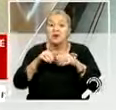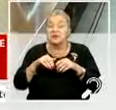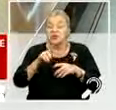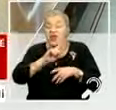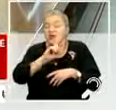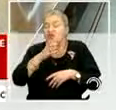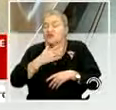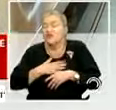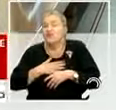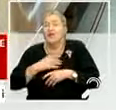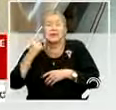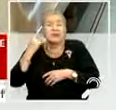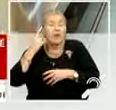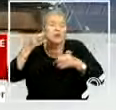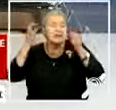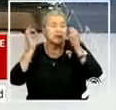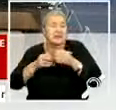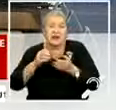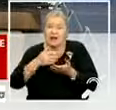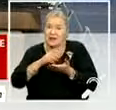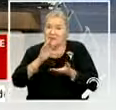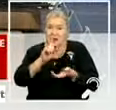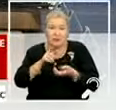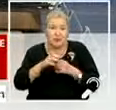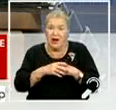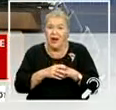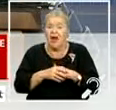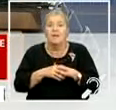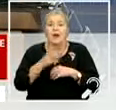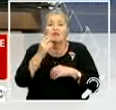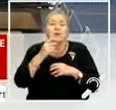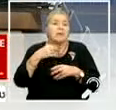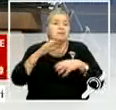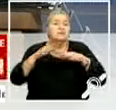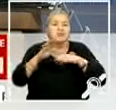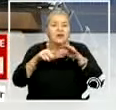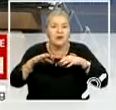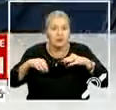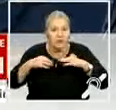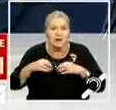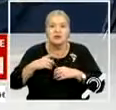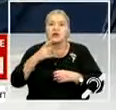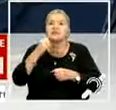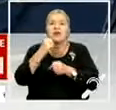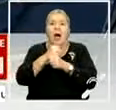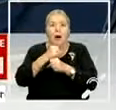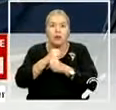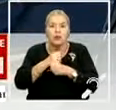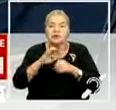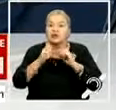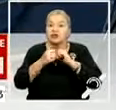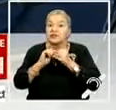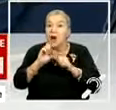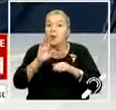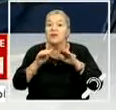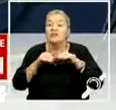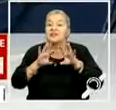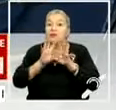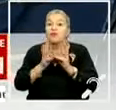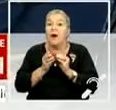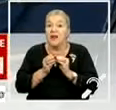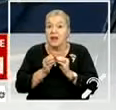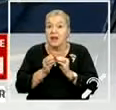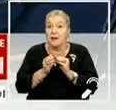de reducerea cheltuielilor, vorbind de exemplu despre Ministerul Sănătății, Ministerul Muncii sau Ministerul Familiei.